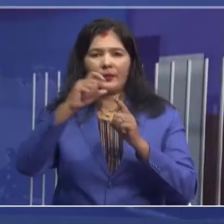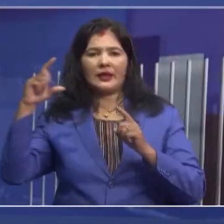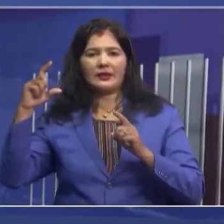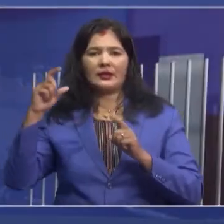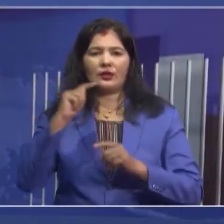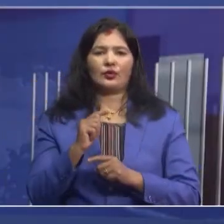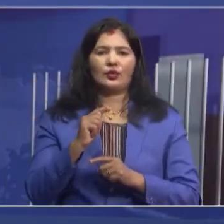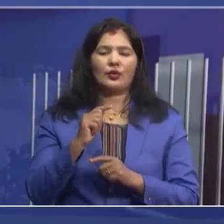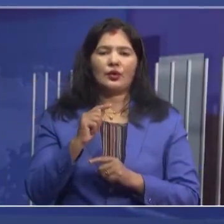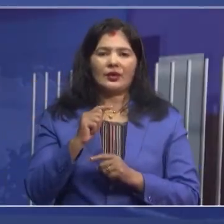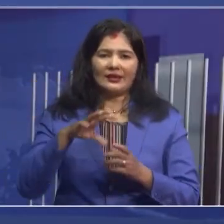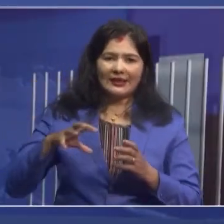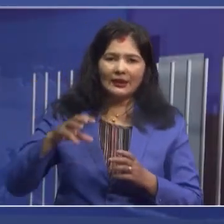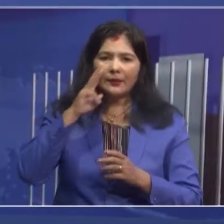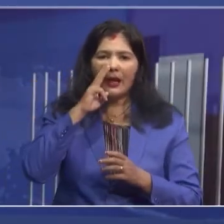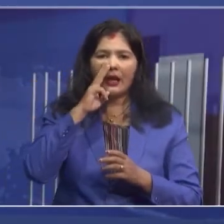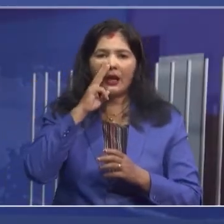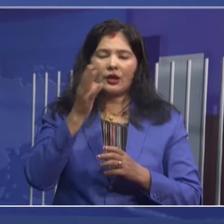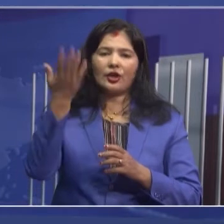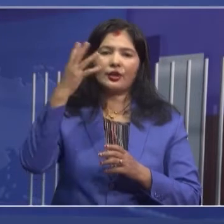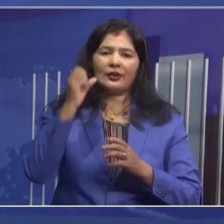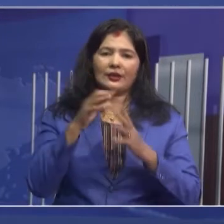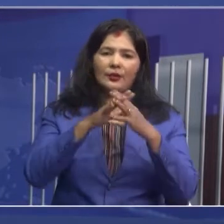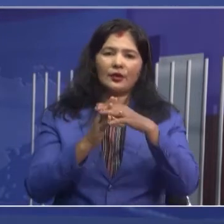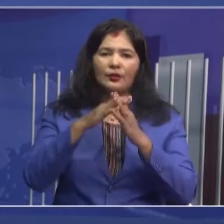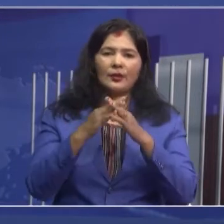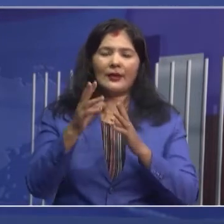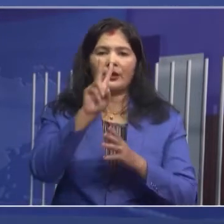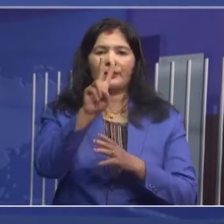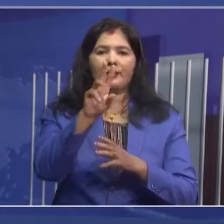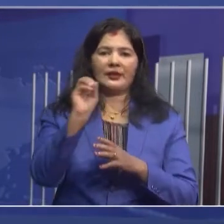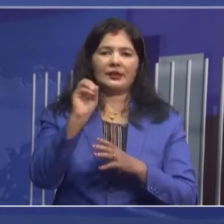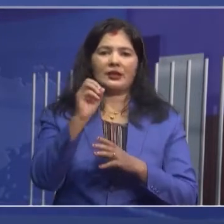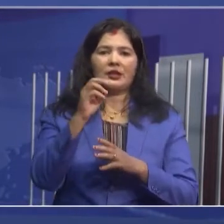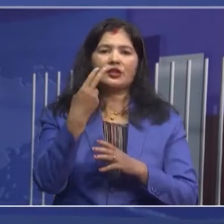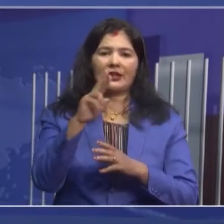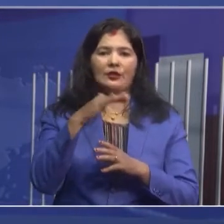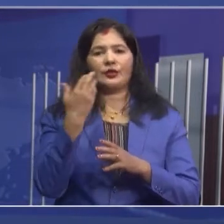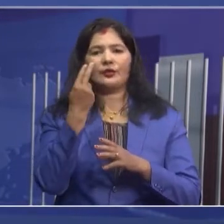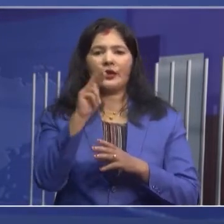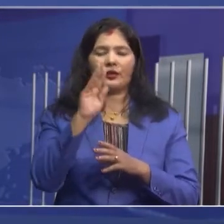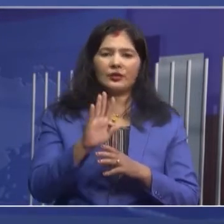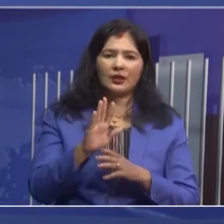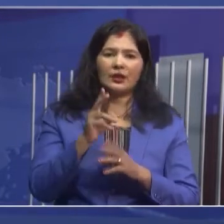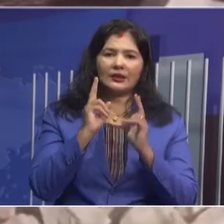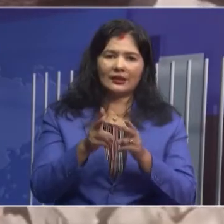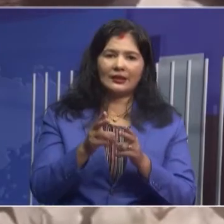पाकिस्तानको बलुचिस्तानमा गैराति गएको भूकम्पमा कम्तीमा 20 जनाको मृत्यु भएको छ त्यस्तै भूकम्पमा